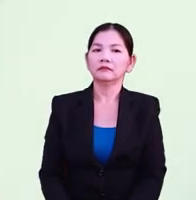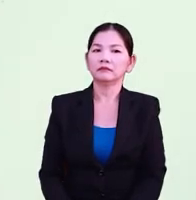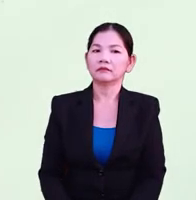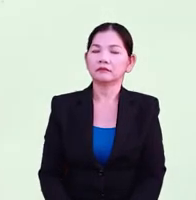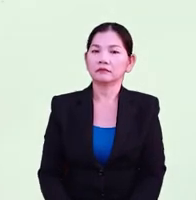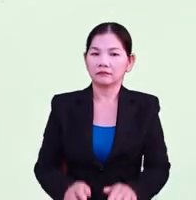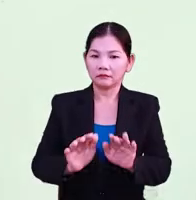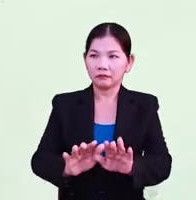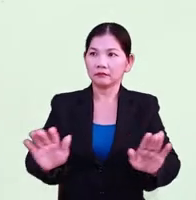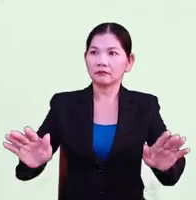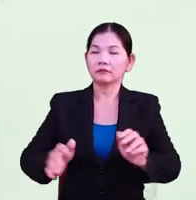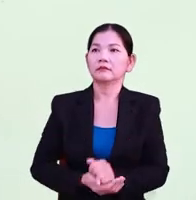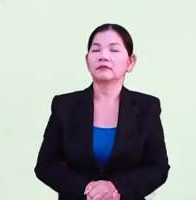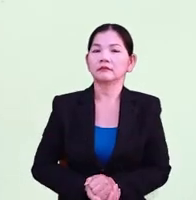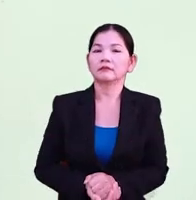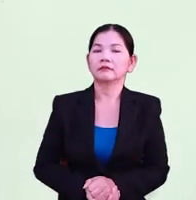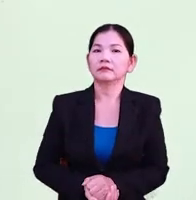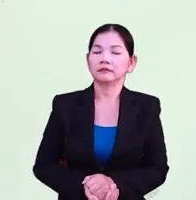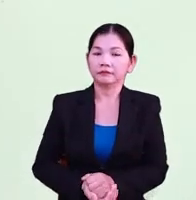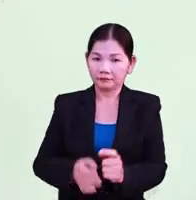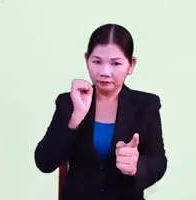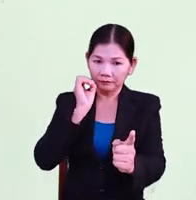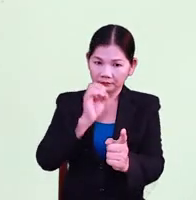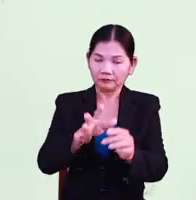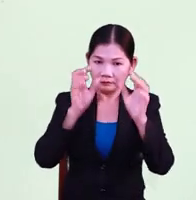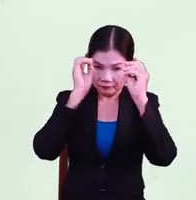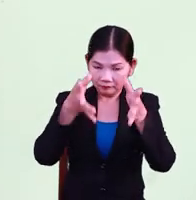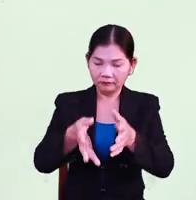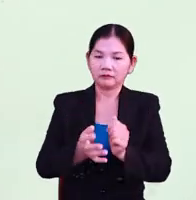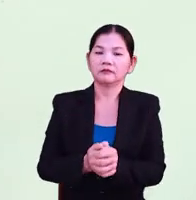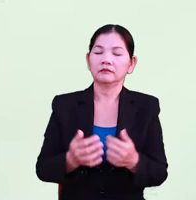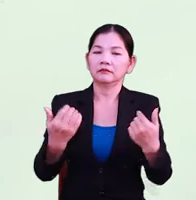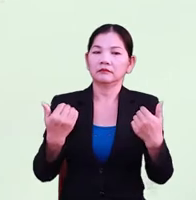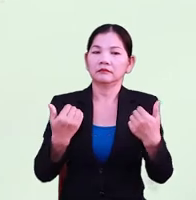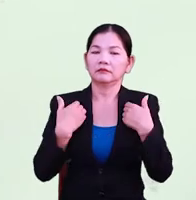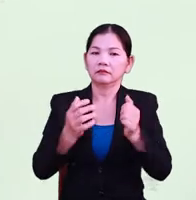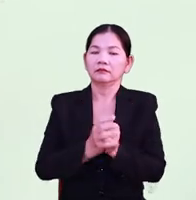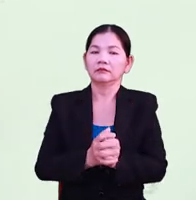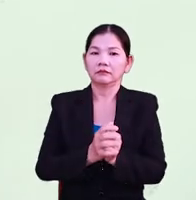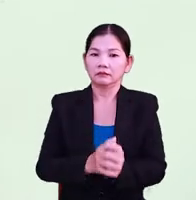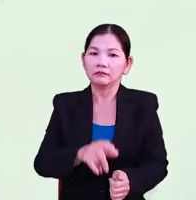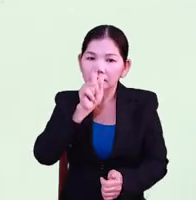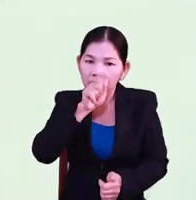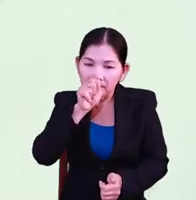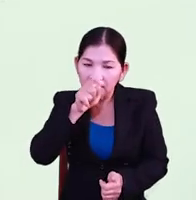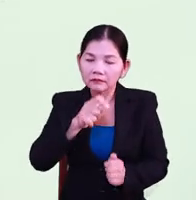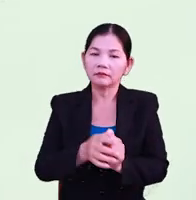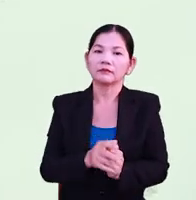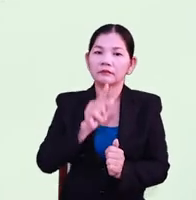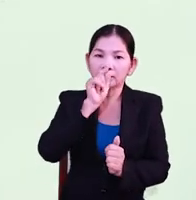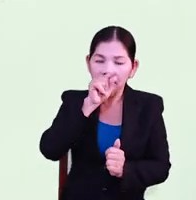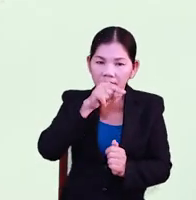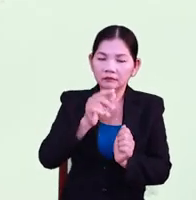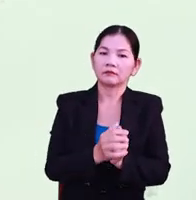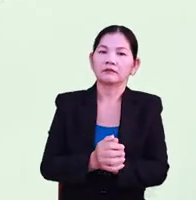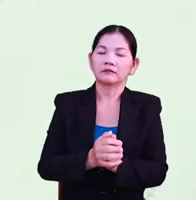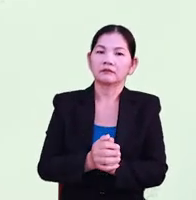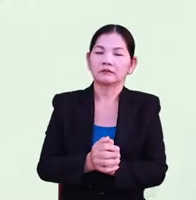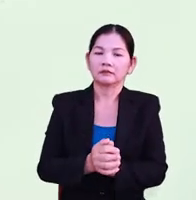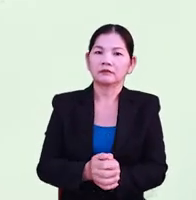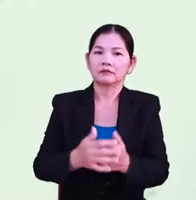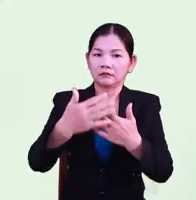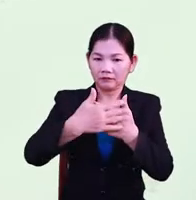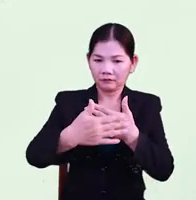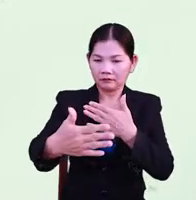ចូលកូនកូនចាប្រាប់អ្នកគ្រូថាតាមួនមួយណាដែលនៅមុ